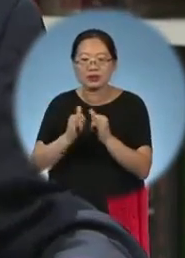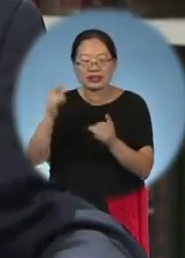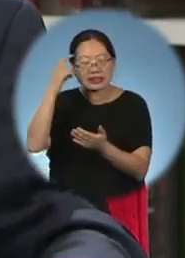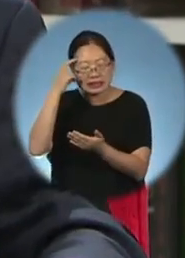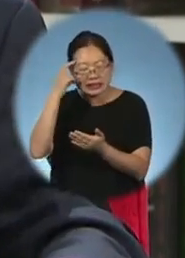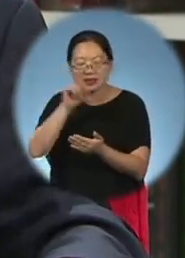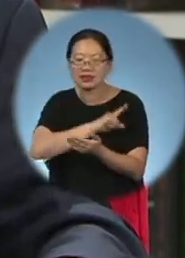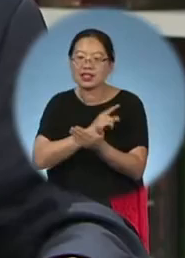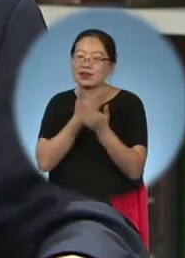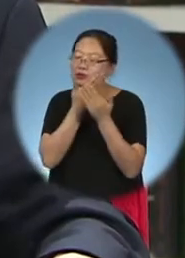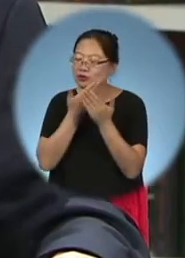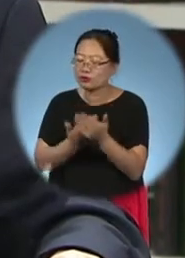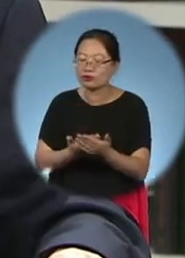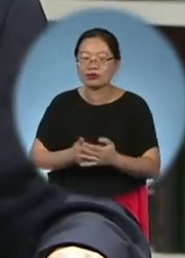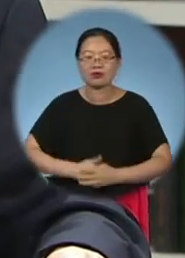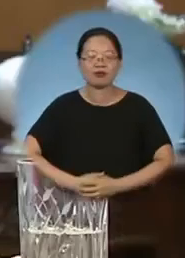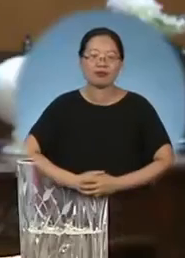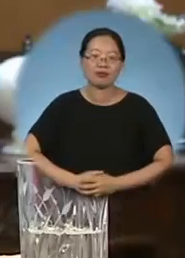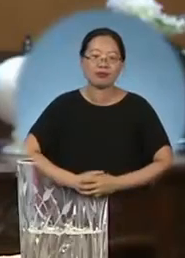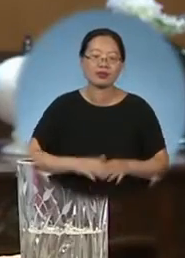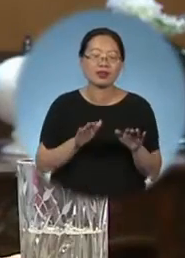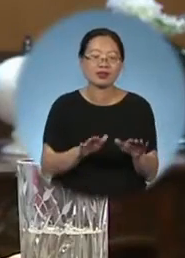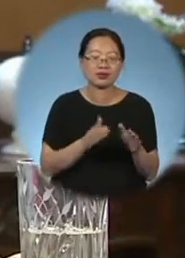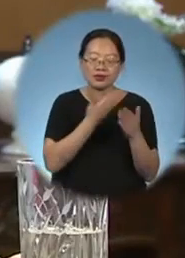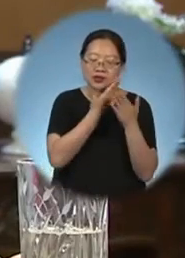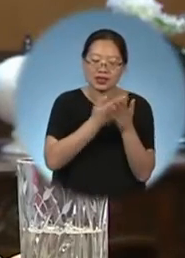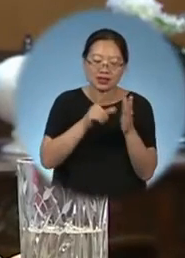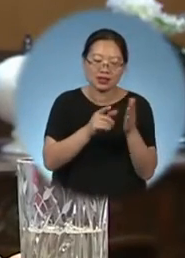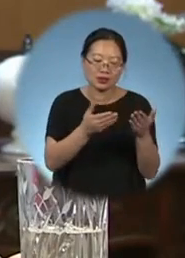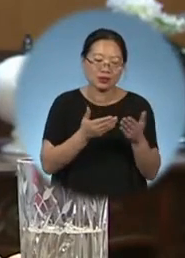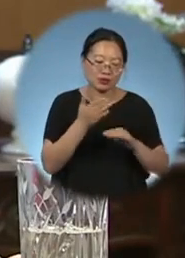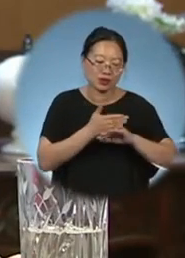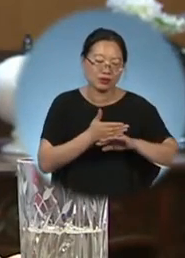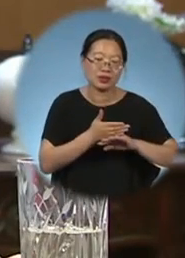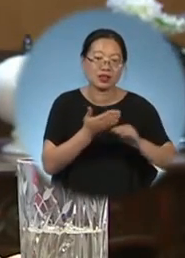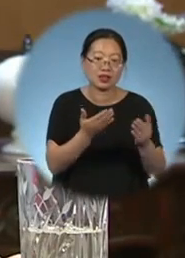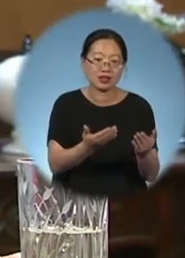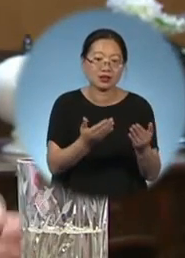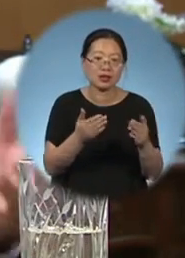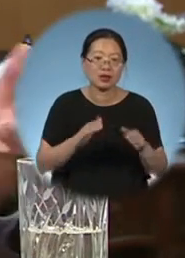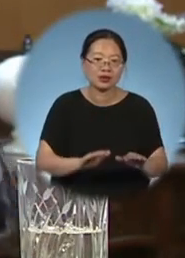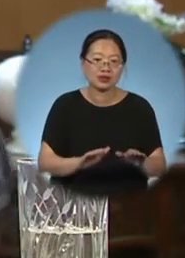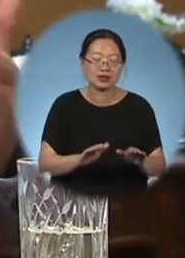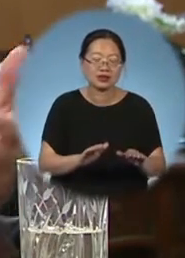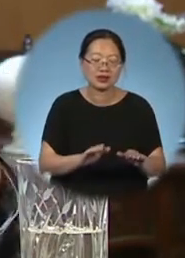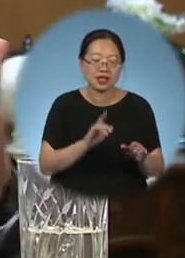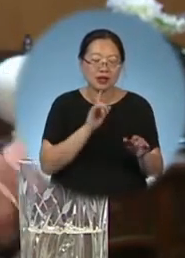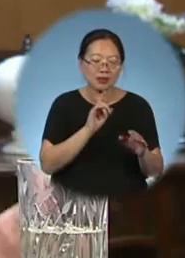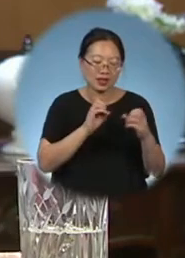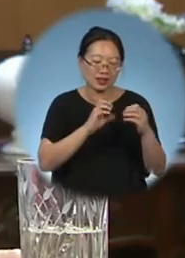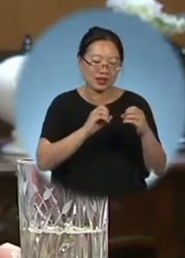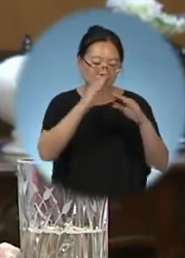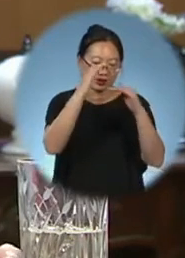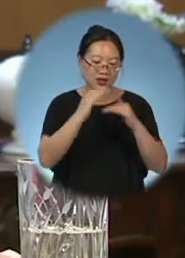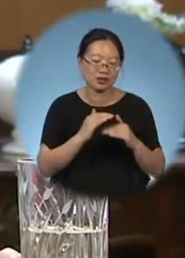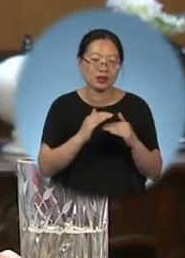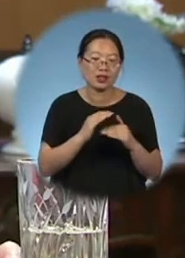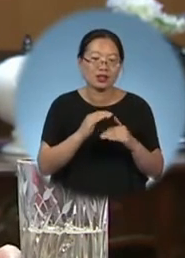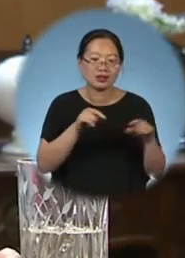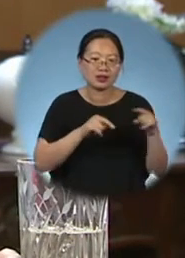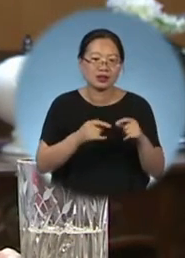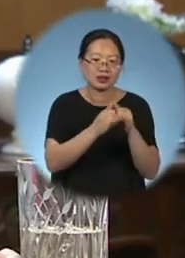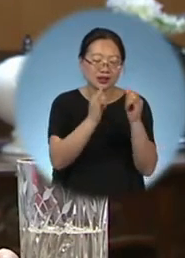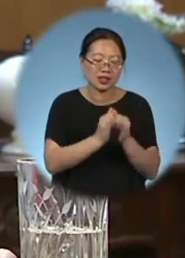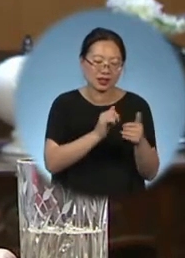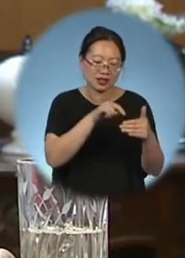중요합니다. 알겠습니다. 오늘 귀한 시간 내주셔서 감사드리고요. 오늘 여기서 이렇게 이야기 나눈 것들